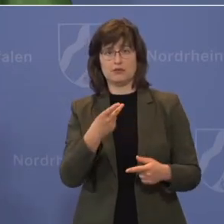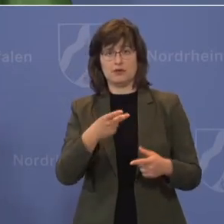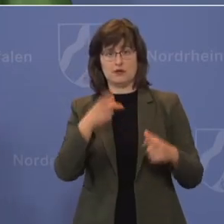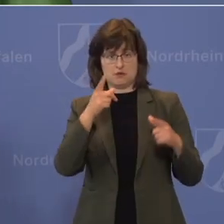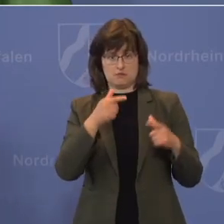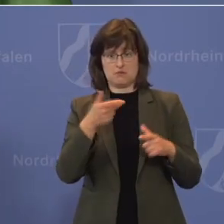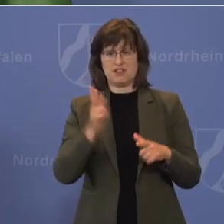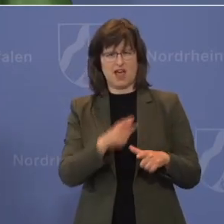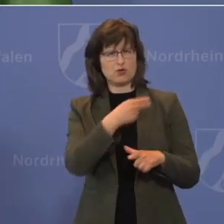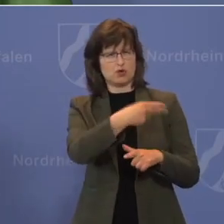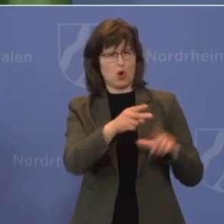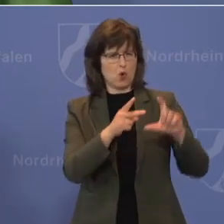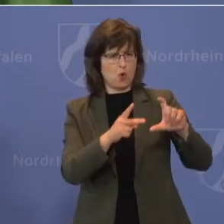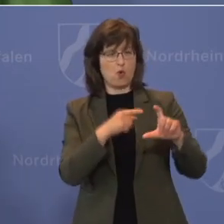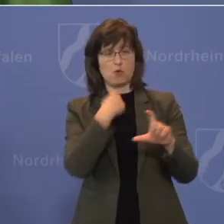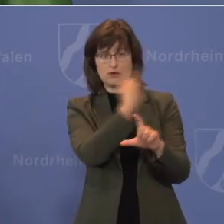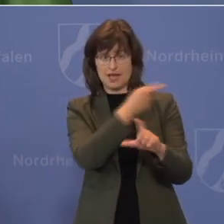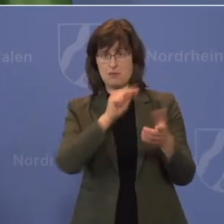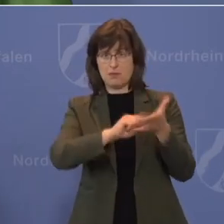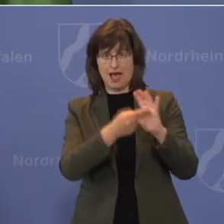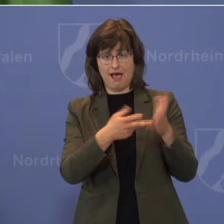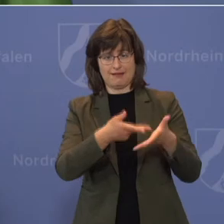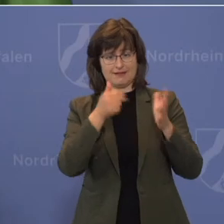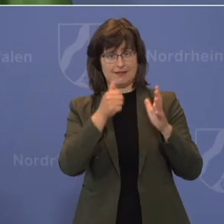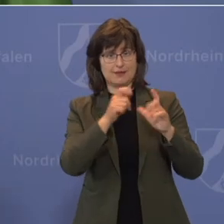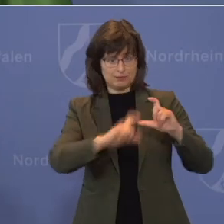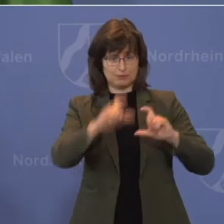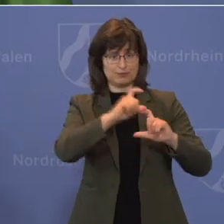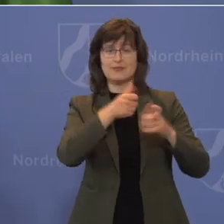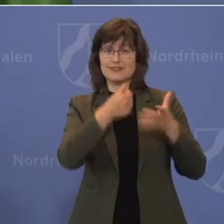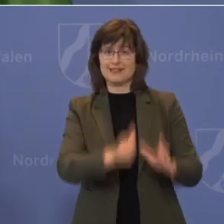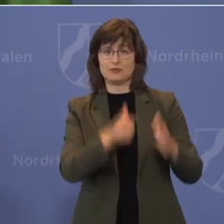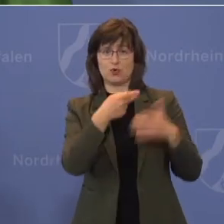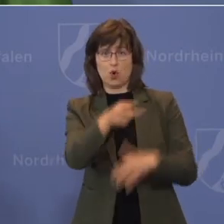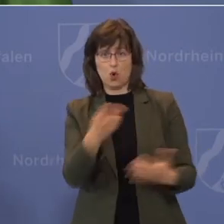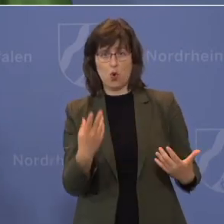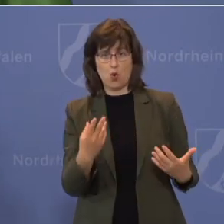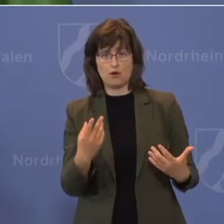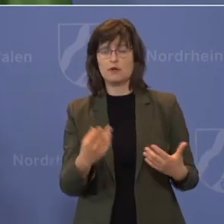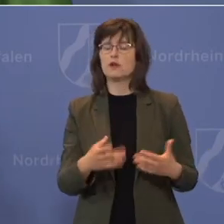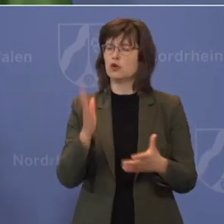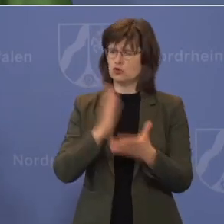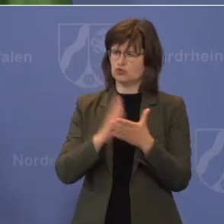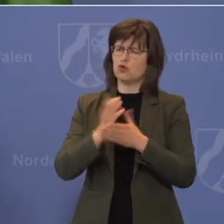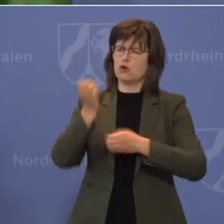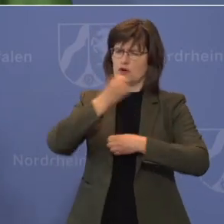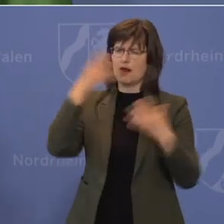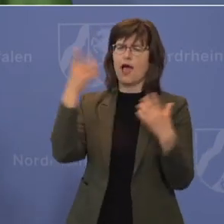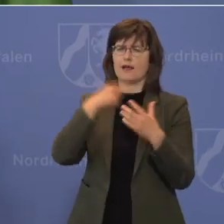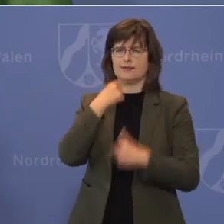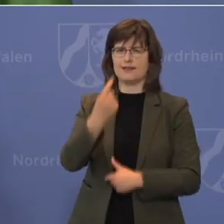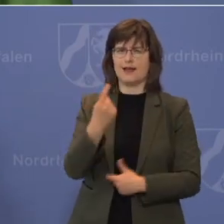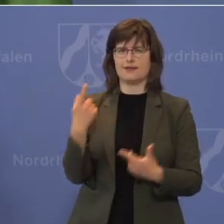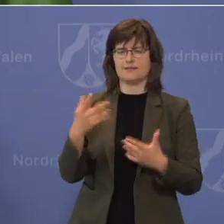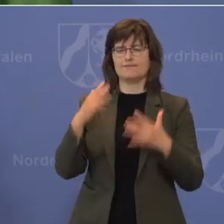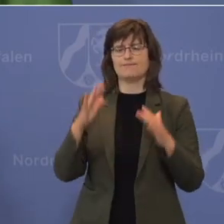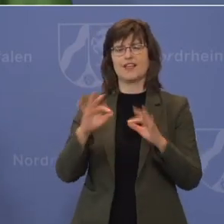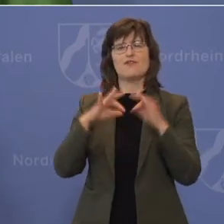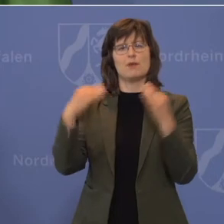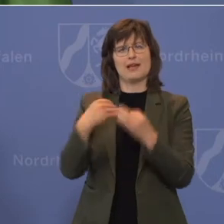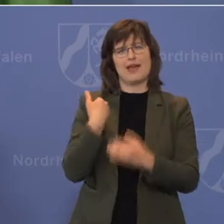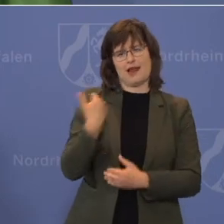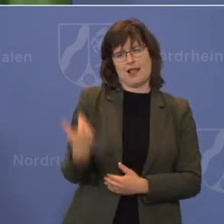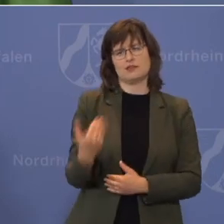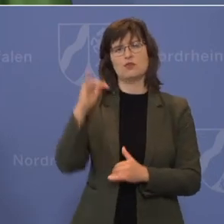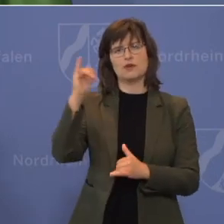aufzustocken? Wir haben ja hier deutlich gemacht, dass wir eine Entlastung der Familien für sinnvoll erachten, dass wir eine Stärkung